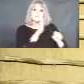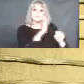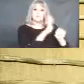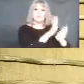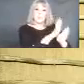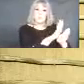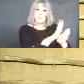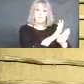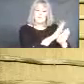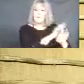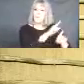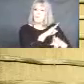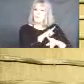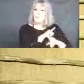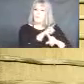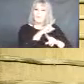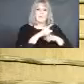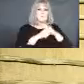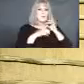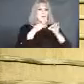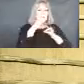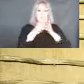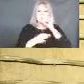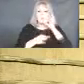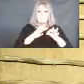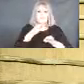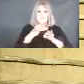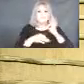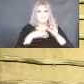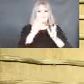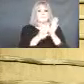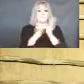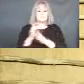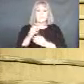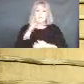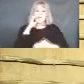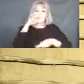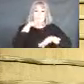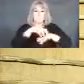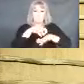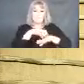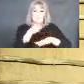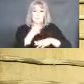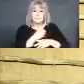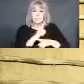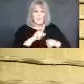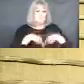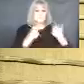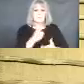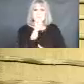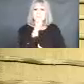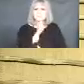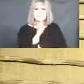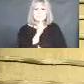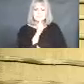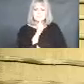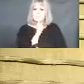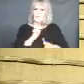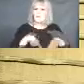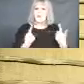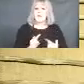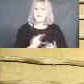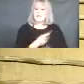dat hulle nie verder oor Jesus praat. Hulle roep hulle toe weer in en hulle begin, hulle dreig, sê hulle mag jy oor Jesus praat nie, en Petrus